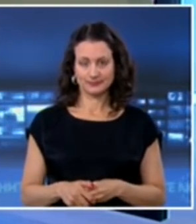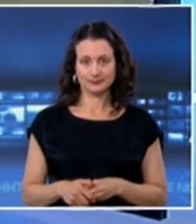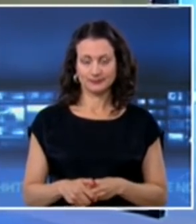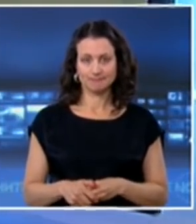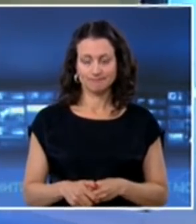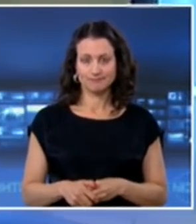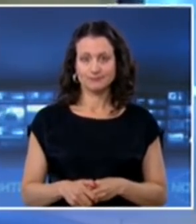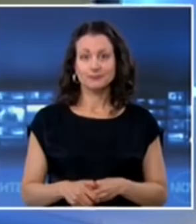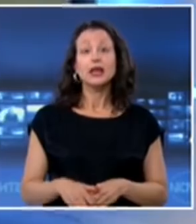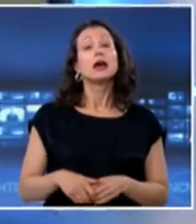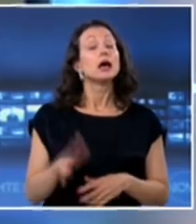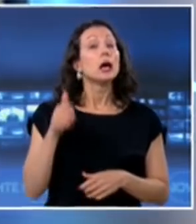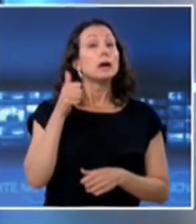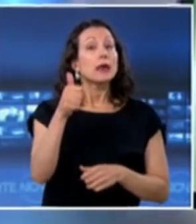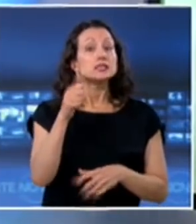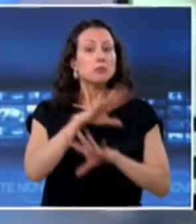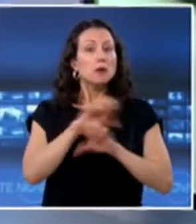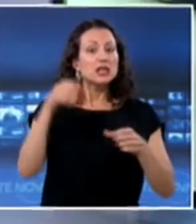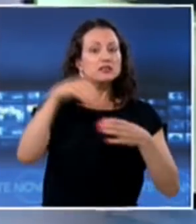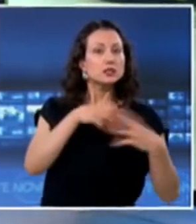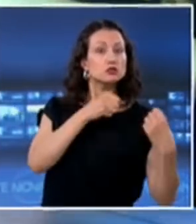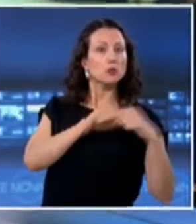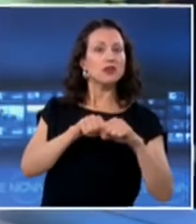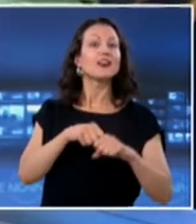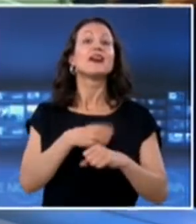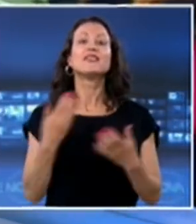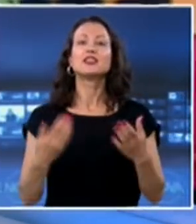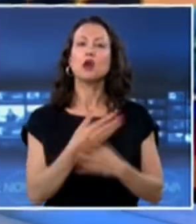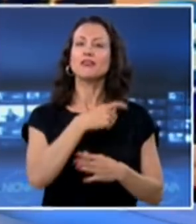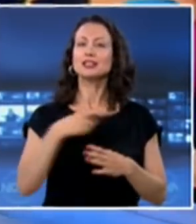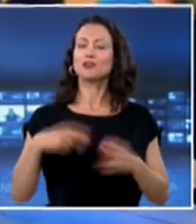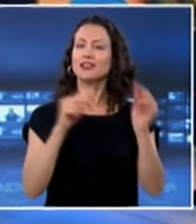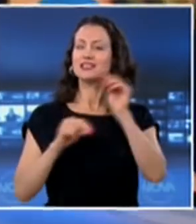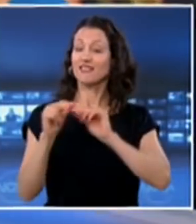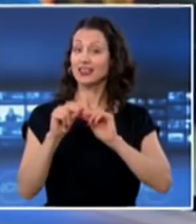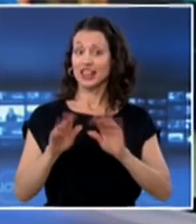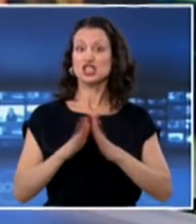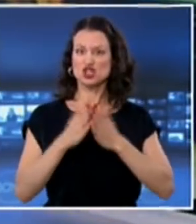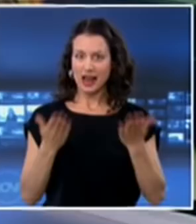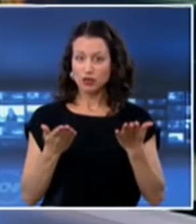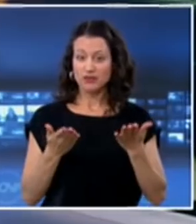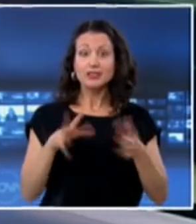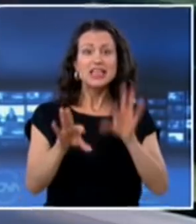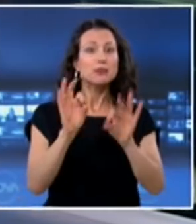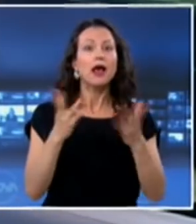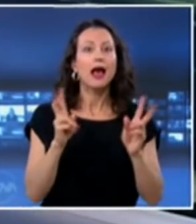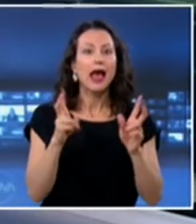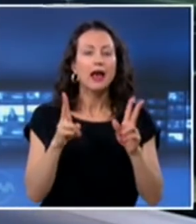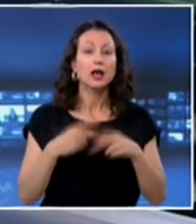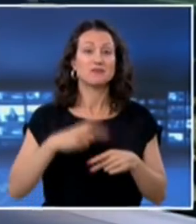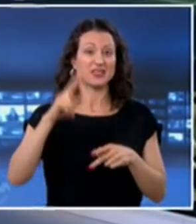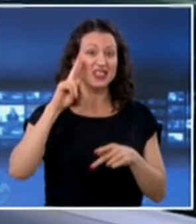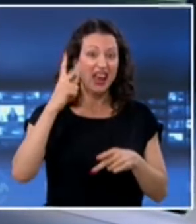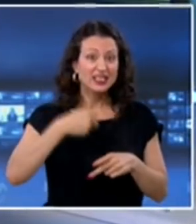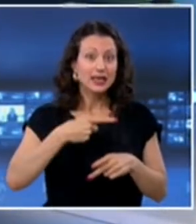протестиращите. БСП без вътрешна опозиция в новия национален съвет, членовете на пленума бяха избрани след двудневен конгрес. Какви са реакциите,